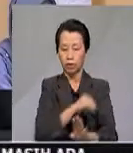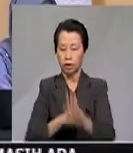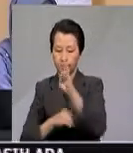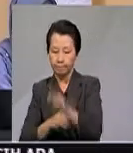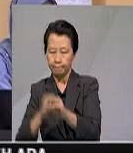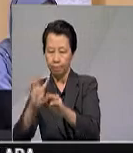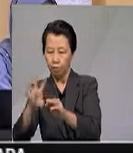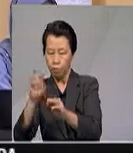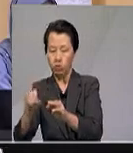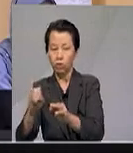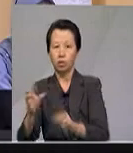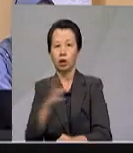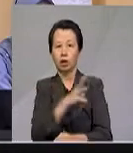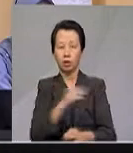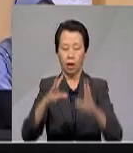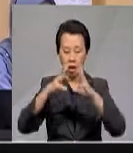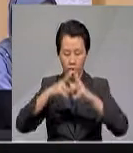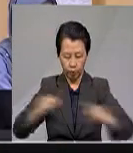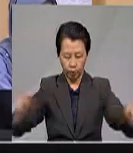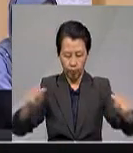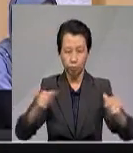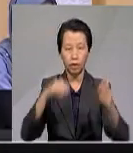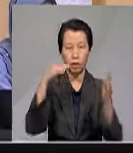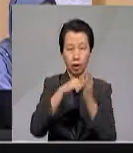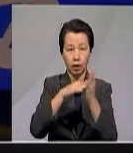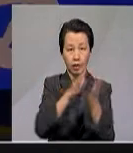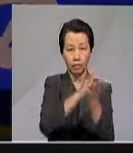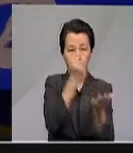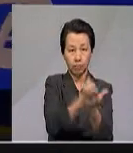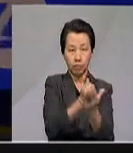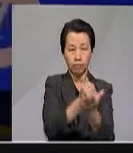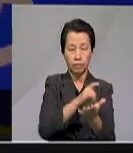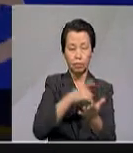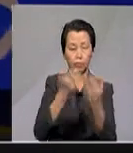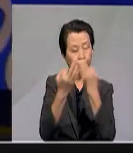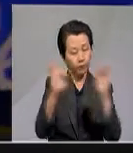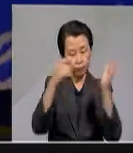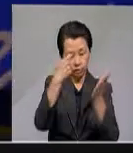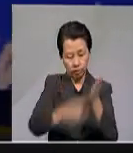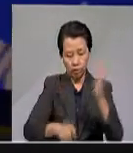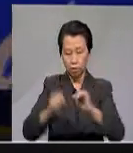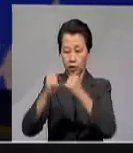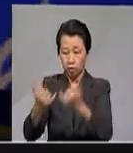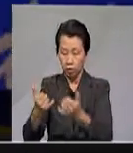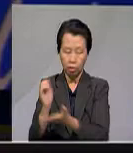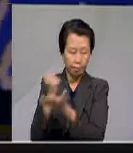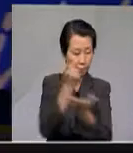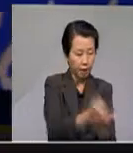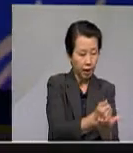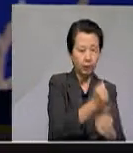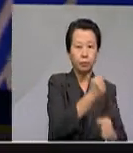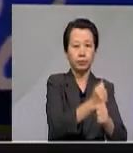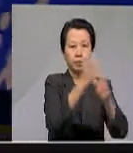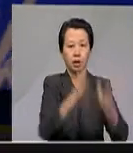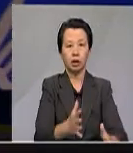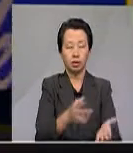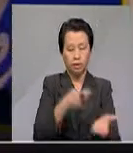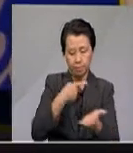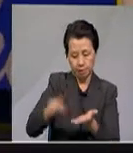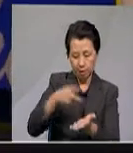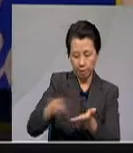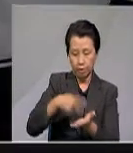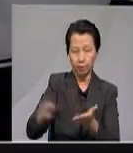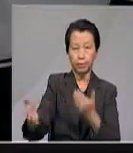m40 Selain itu penghapusan sekatan imigresen dan pelepasan Cukai kepada Syarikat yang membantu pekerjanya melunaskan